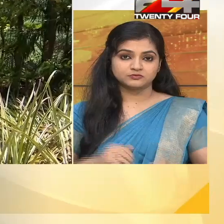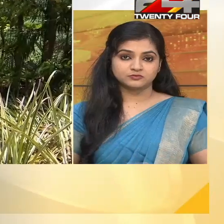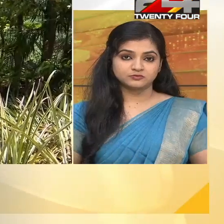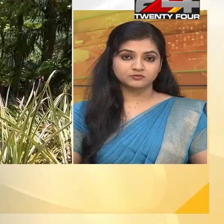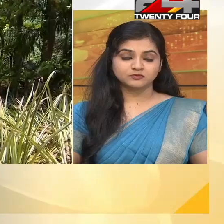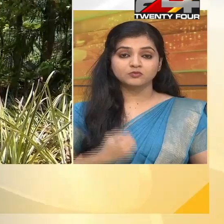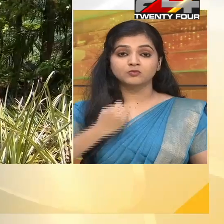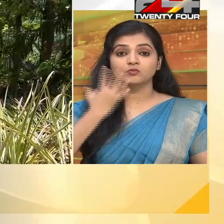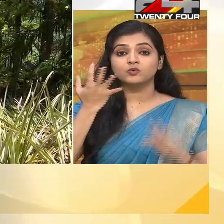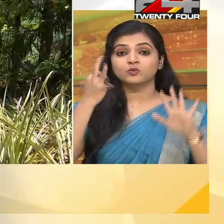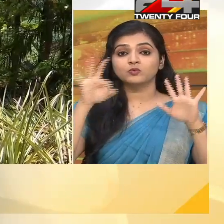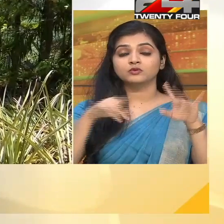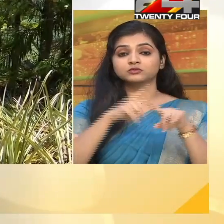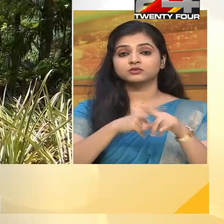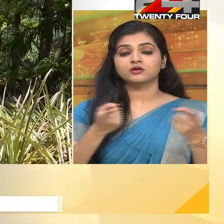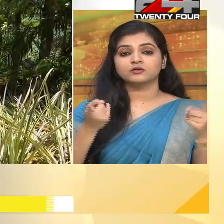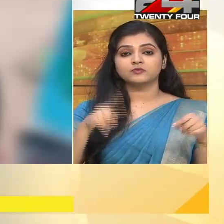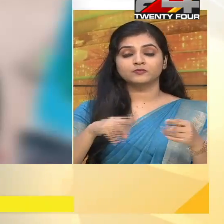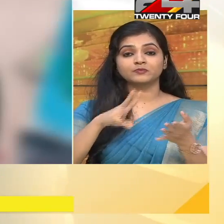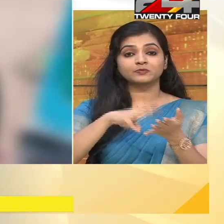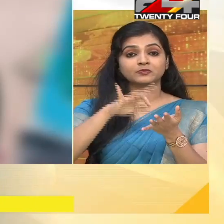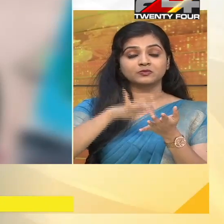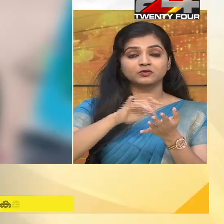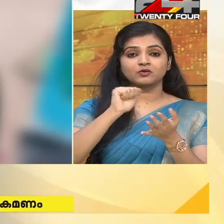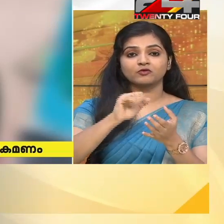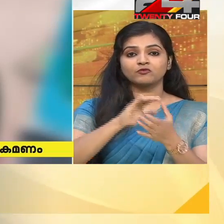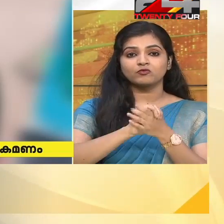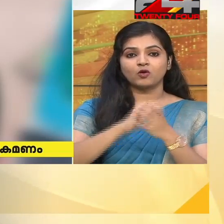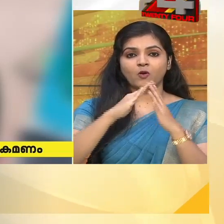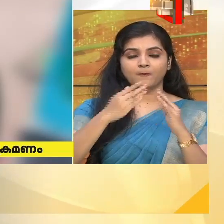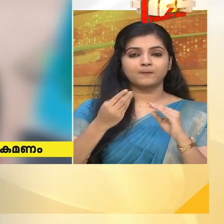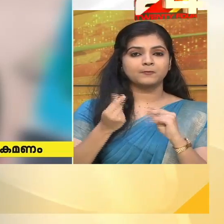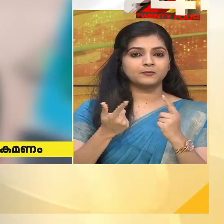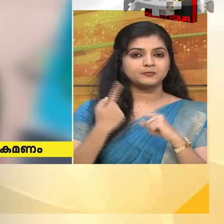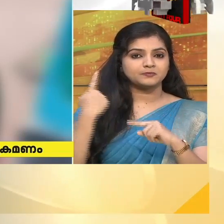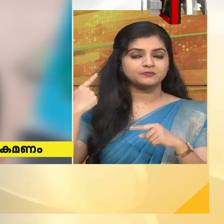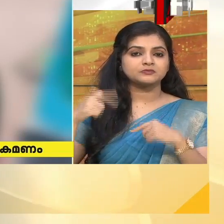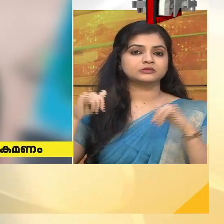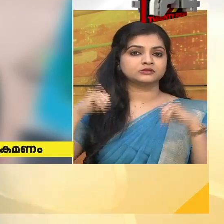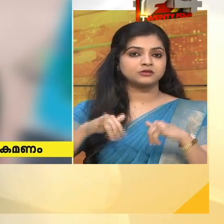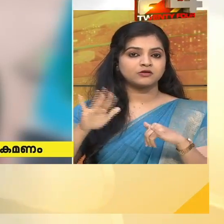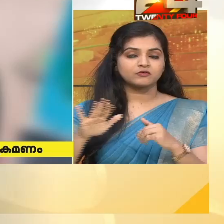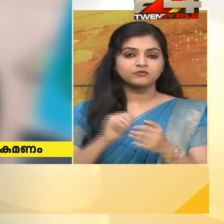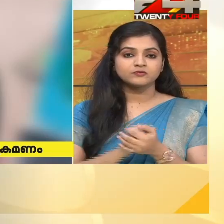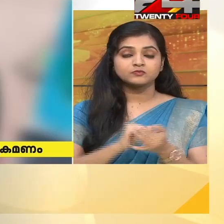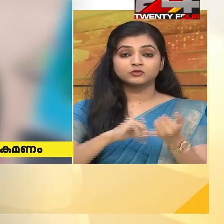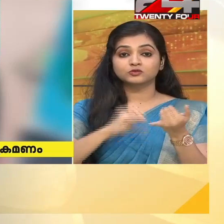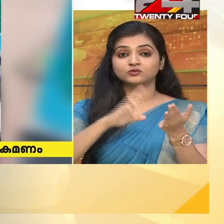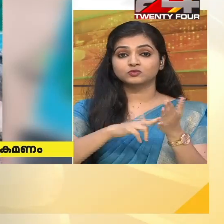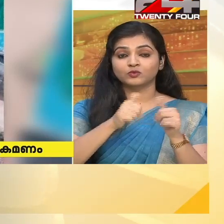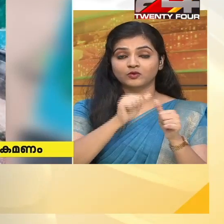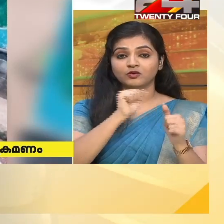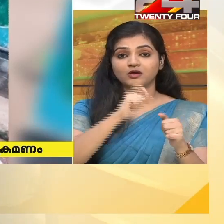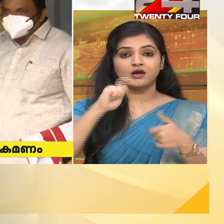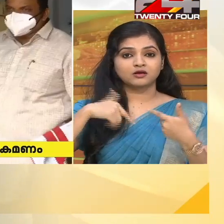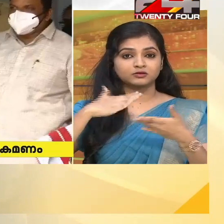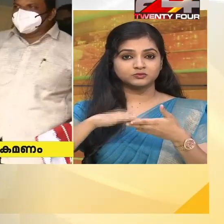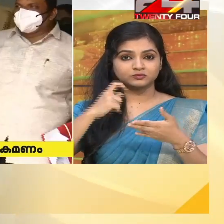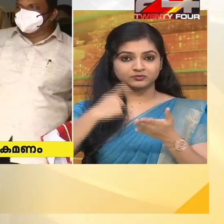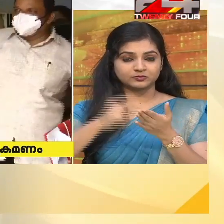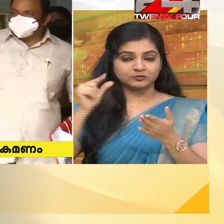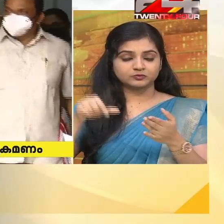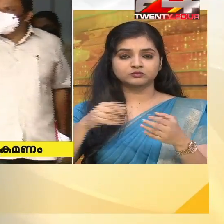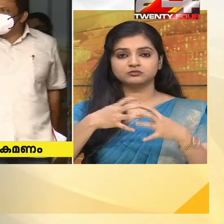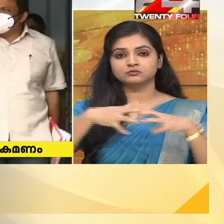രാവിലെ 8 മണിയോടെയാണ് സംഭവം. മഞ്ഞപ്രയിൽ സുഹൃത്തിന്റെ വീട്ടിലാണ് സോന കഴിഞ്ഞ കുറച്ച് ദിവസമായി താമസിച്ചിരുന്നത്. സോനയും ഭർത്താവ് രാഹുലും അകന്നു